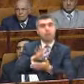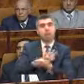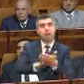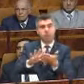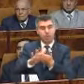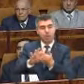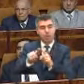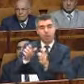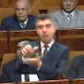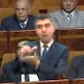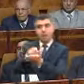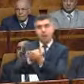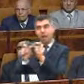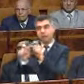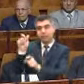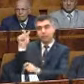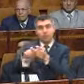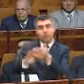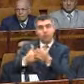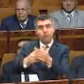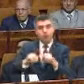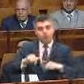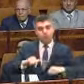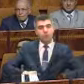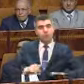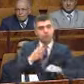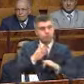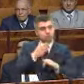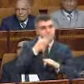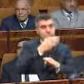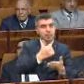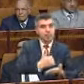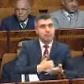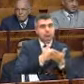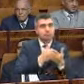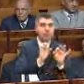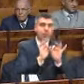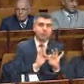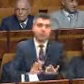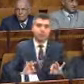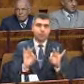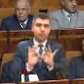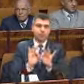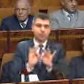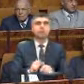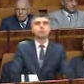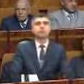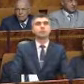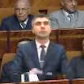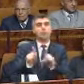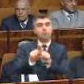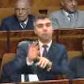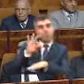حب ولا تبن، ولم تتحرك الوزاره ديالكم. اولا على اعتبار بعدا ان هذا المرض